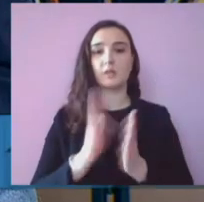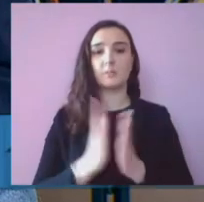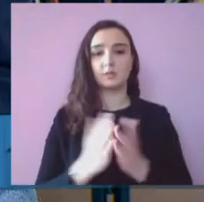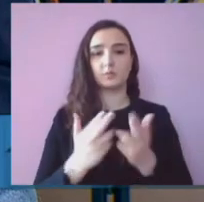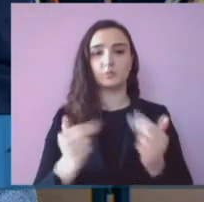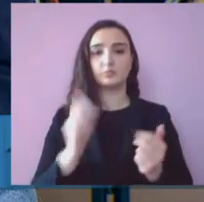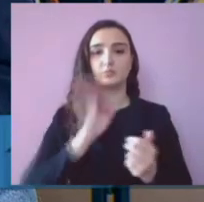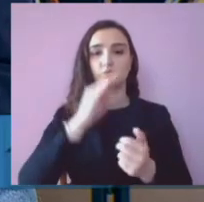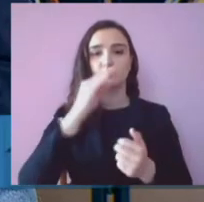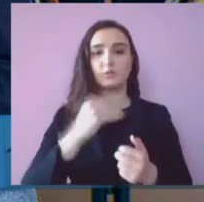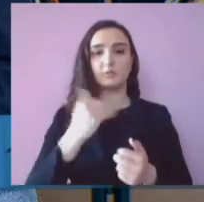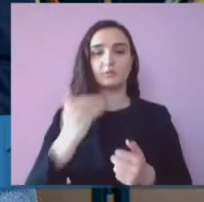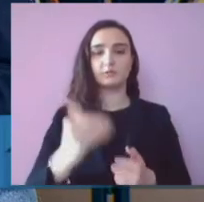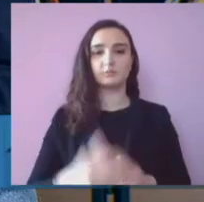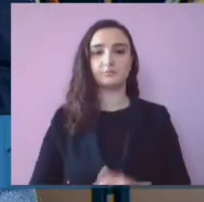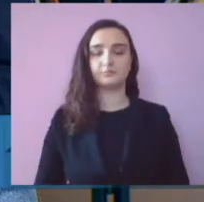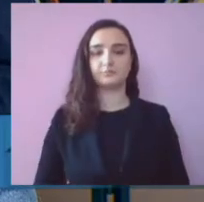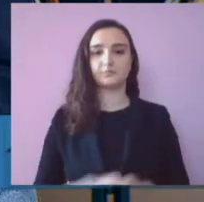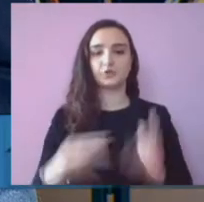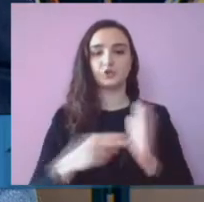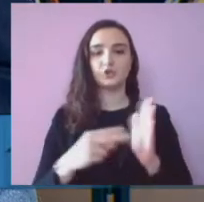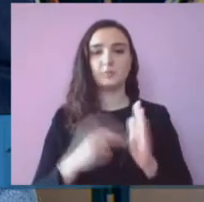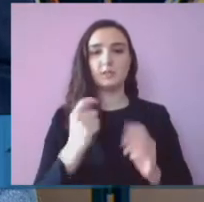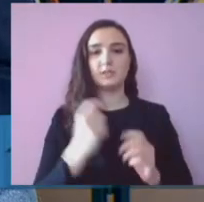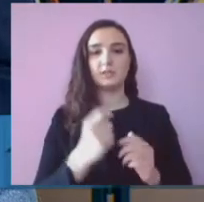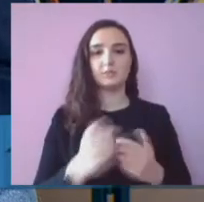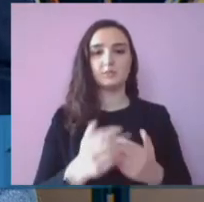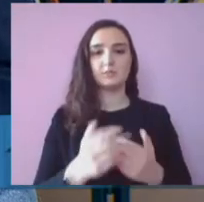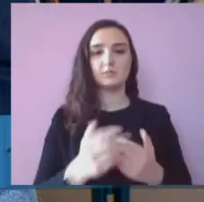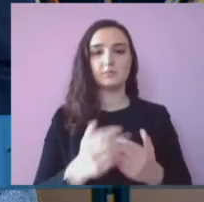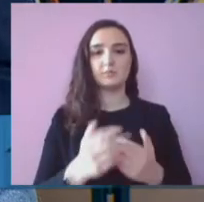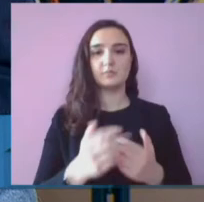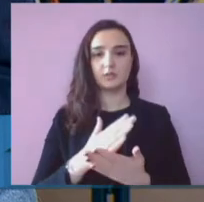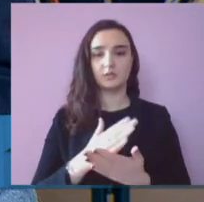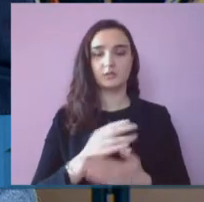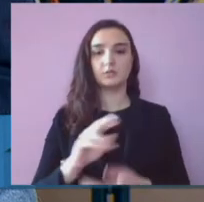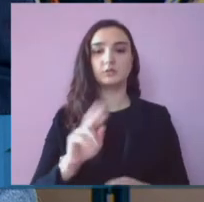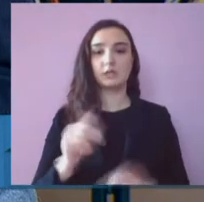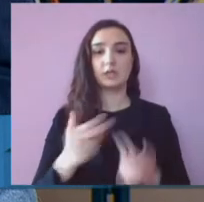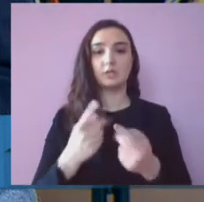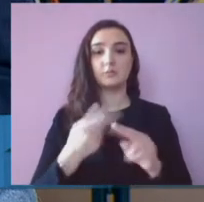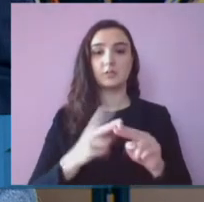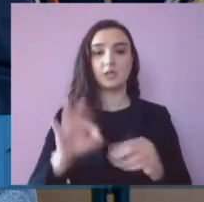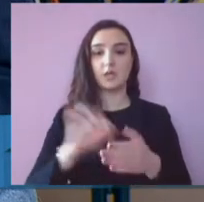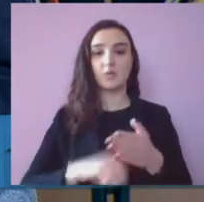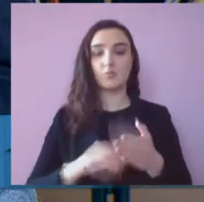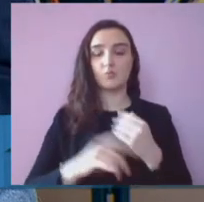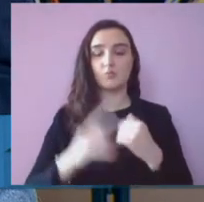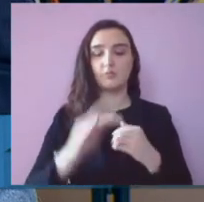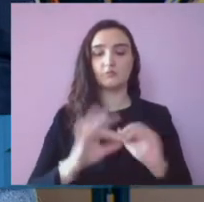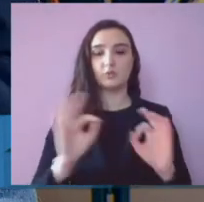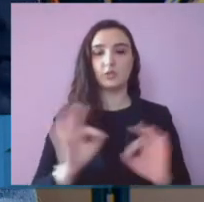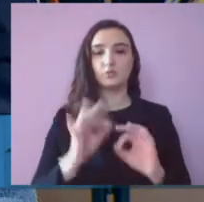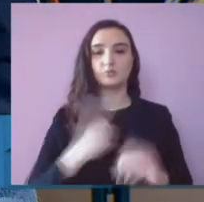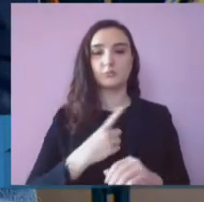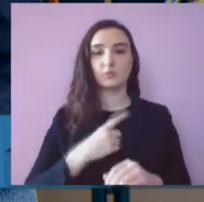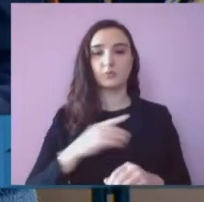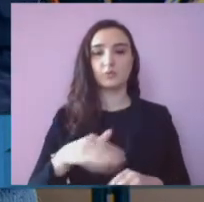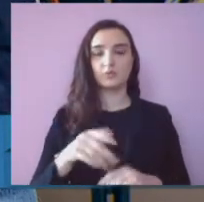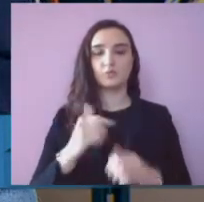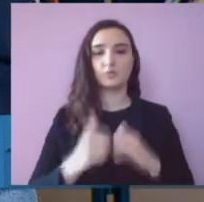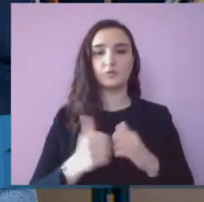მშობლების შეფასების შედეგია და რადგანაც ბავშვი არადროს არ არის მარტო, ყოველთვის უნდა